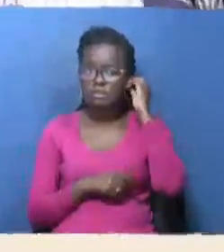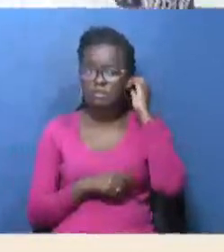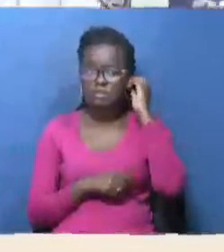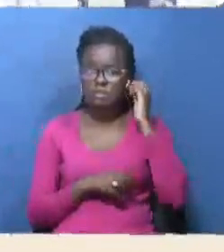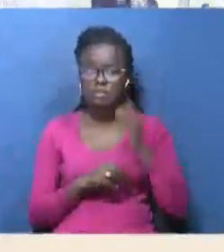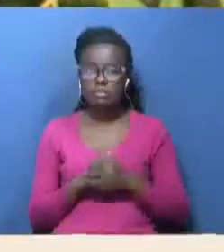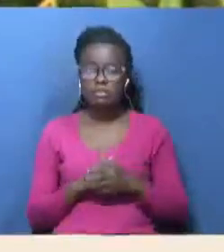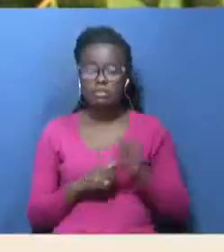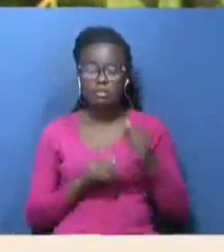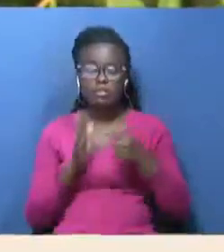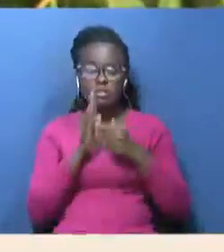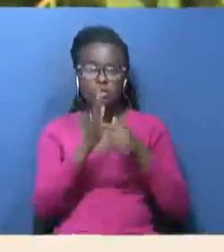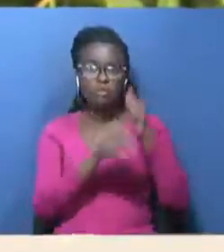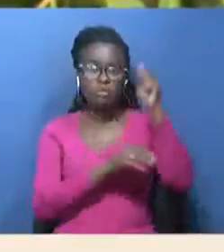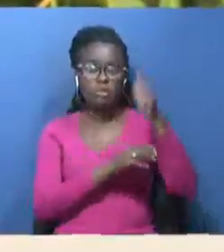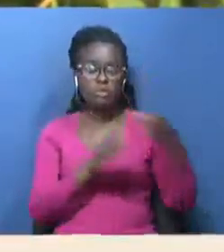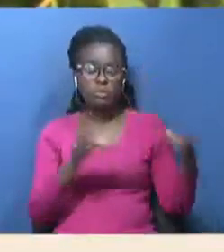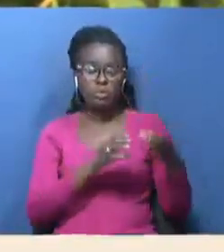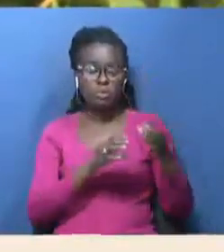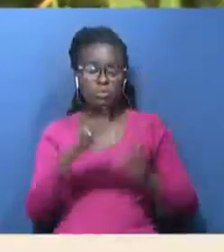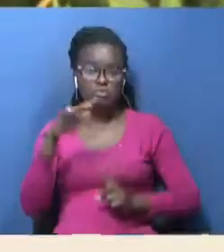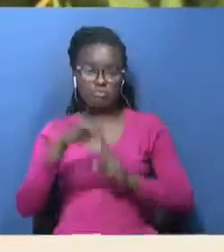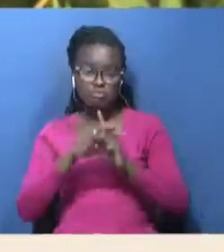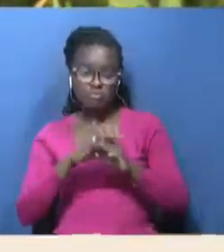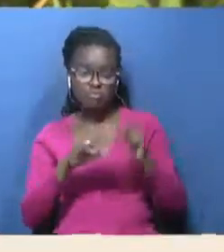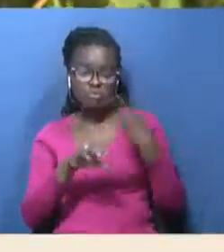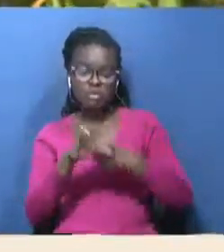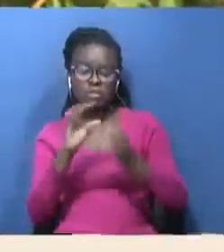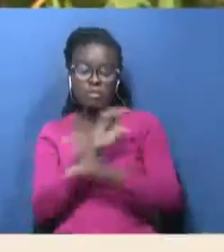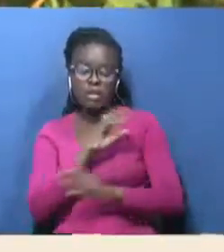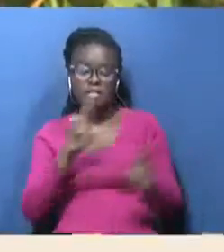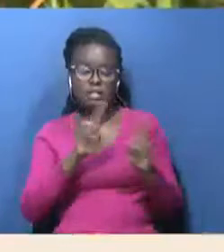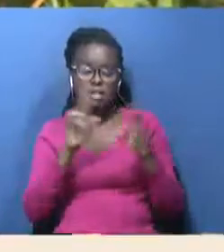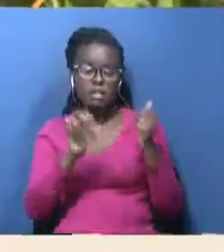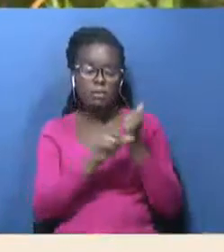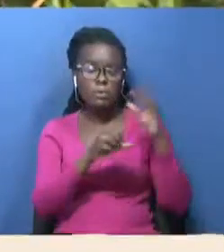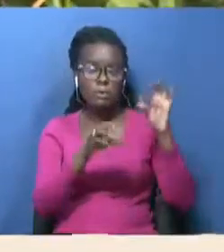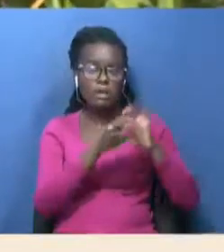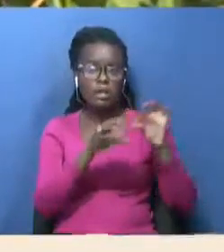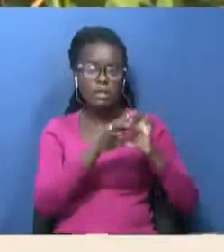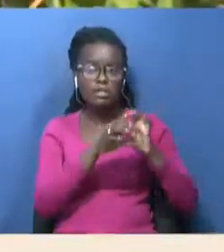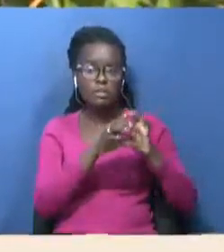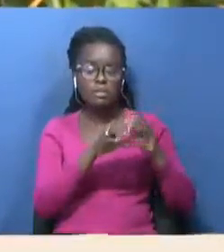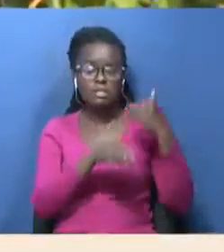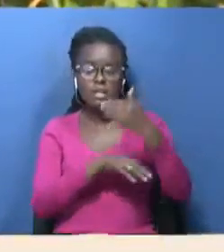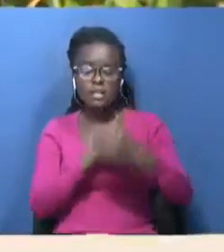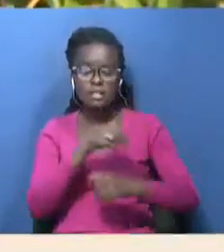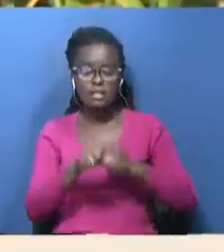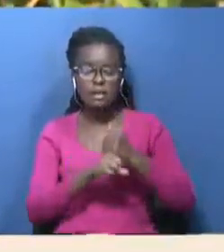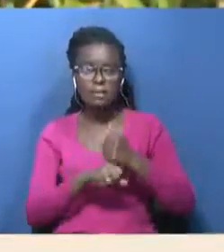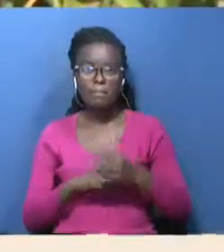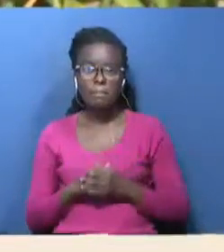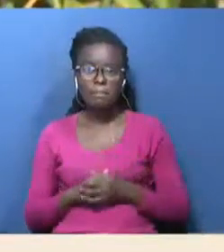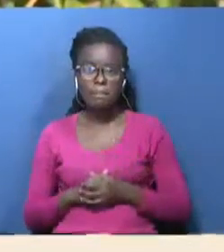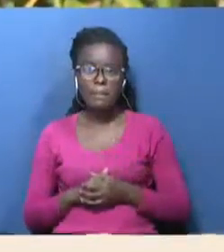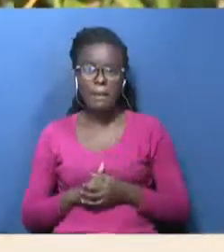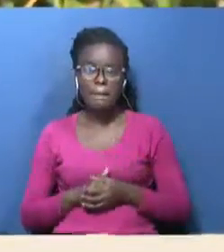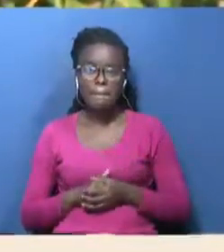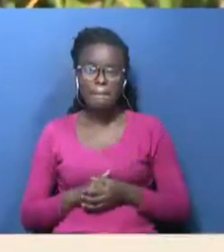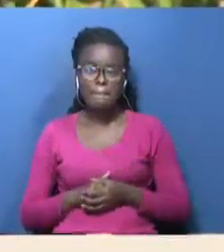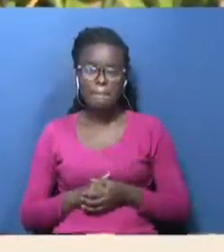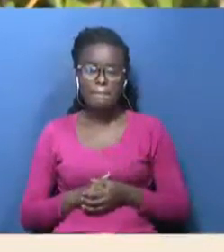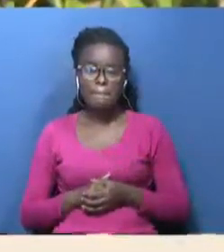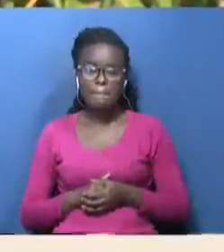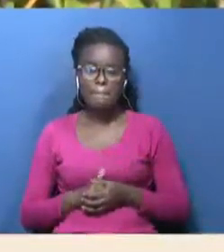cia kĩũteti iria cigũkorwo cikĩyũmba rĩrĩ bũrũri ũreharĩrĩria gũtabania gĩthurano kĩnene kĩa mwaka ũkĩte. Ngĩribotera Kameme